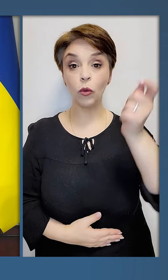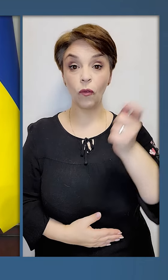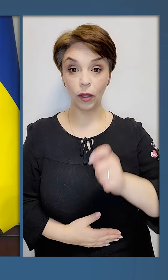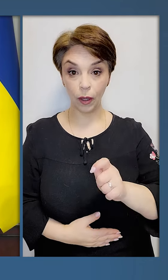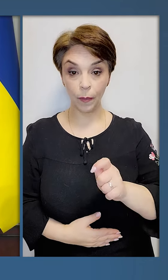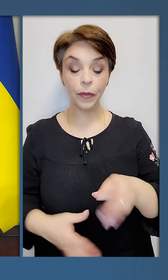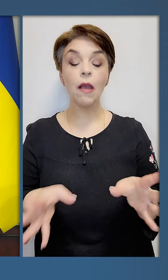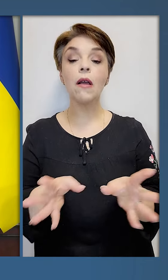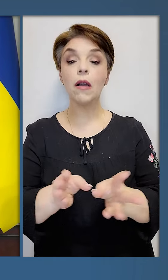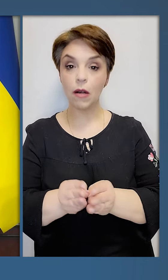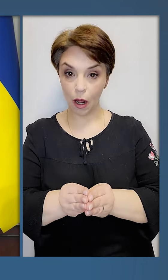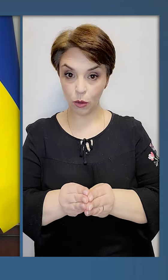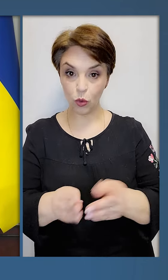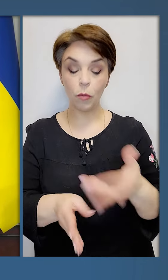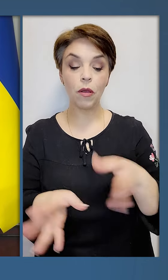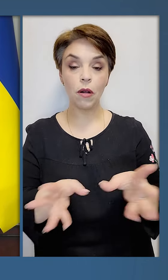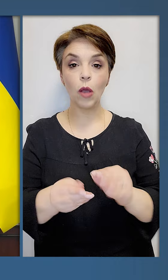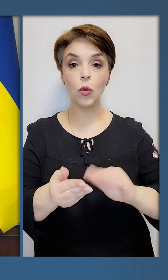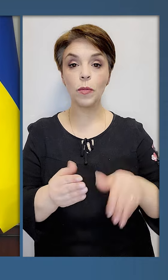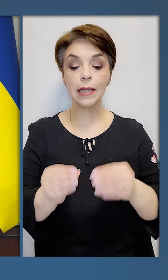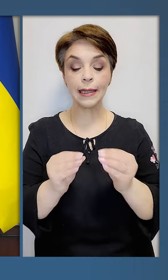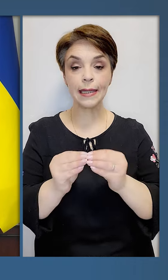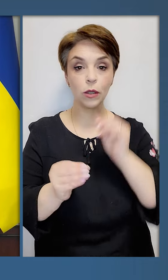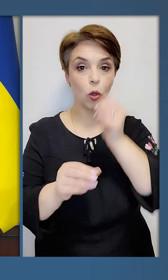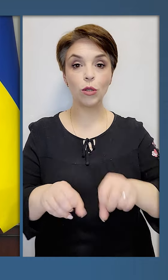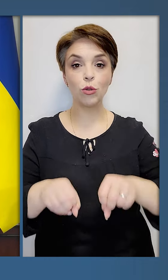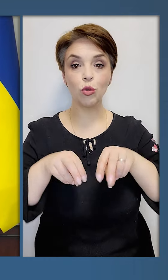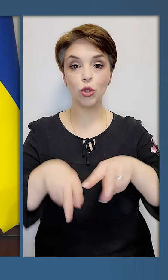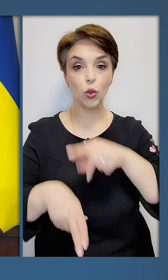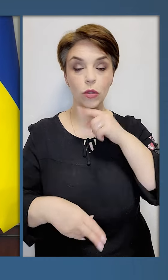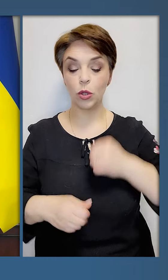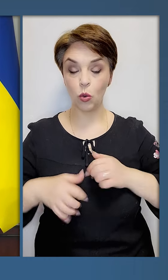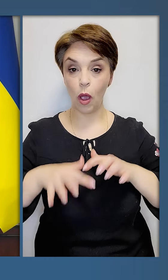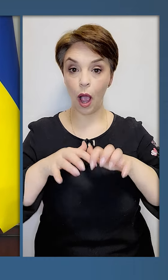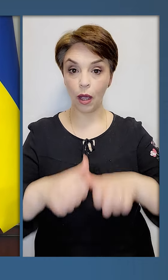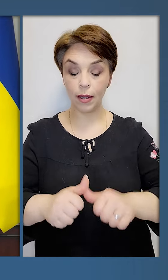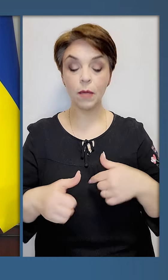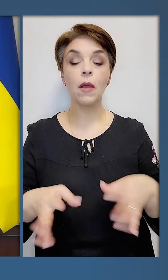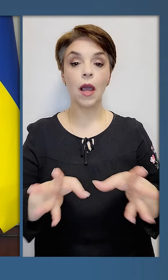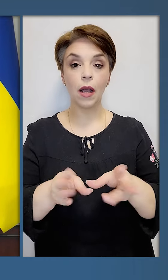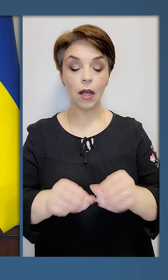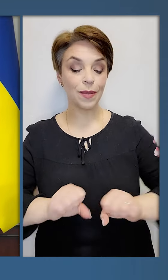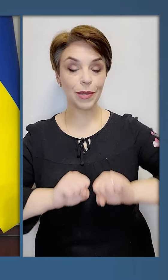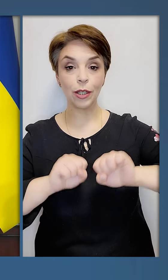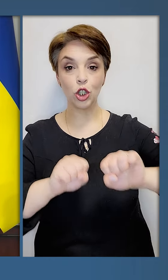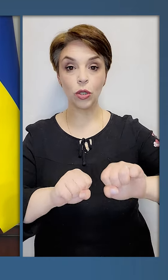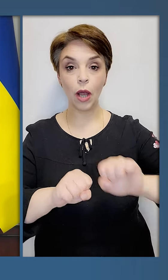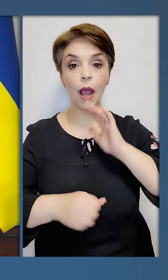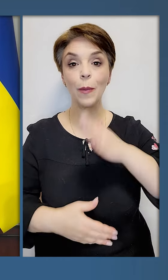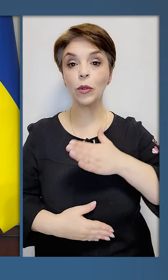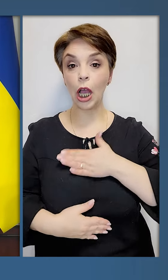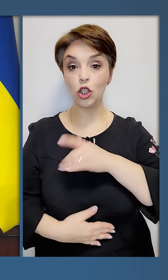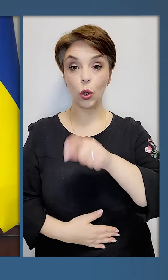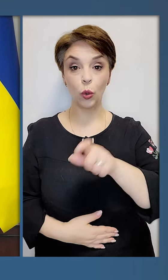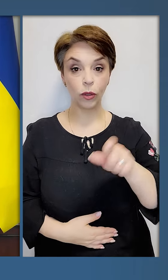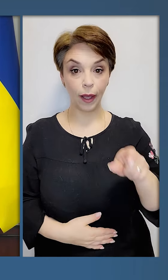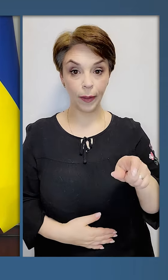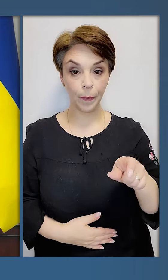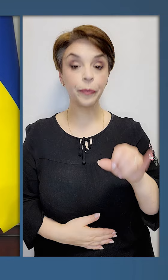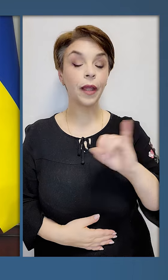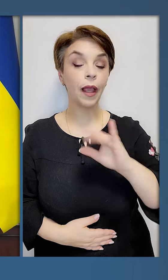війни, разом. Ми разом після 10 років злочинної російської агресії. Ми разом захищаємо наших